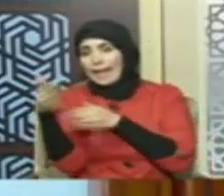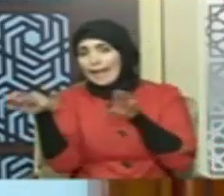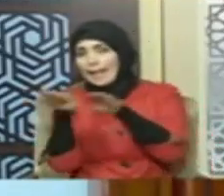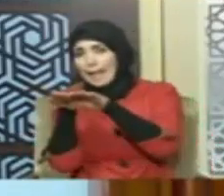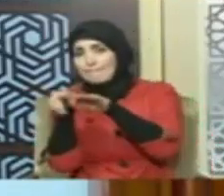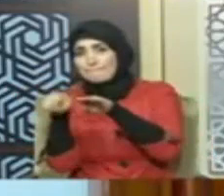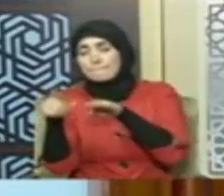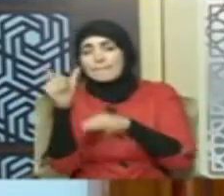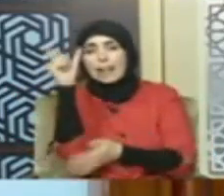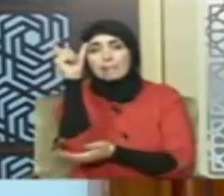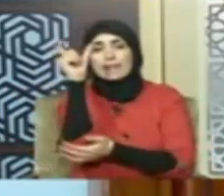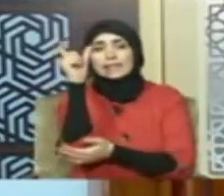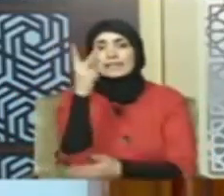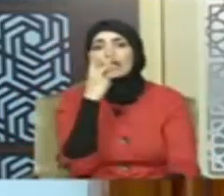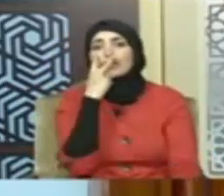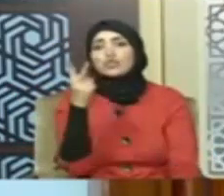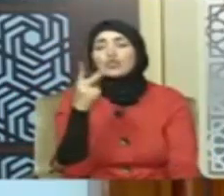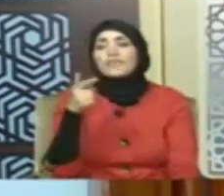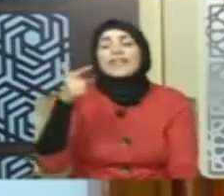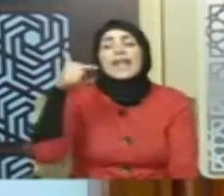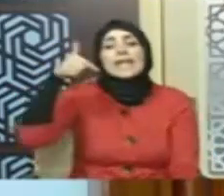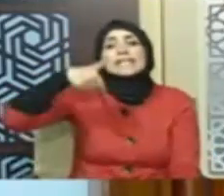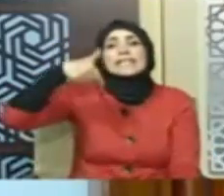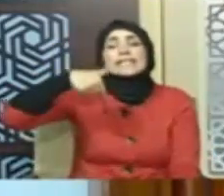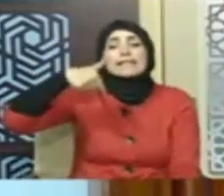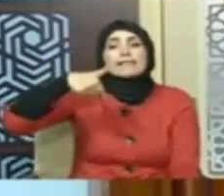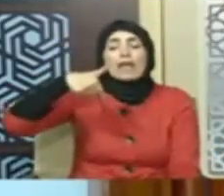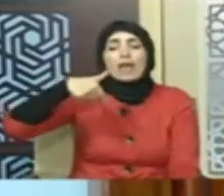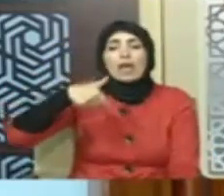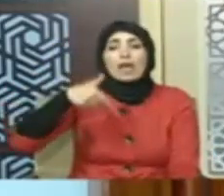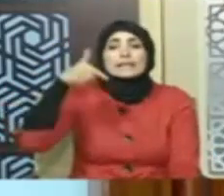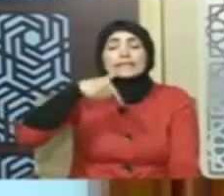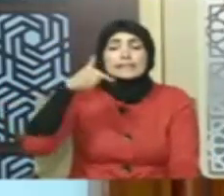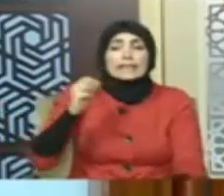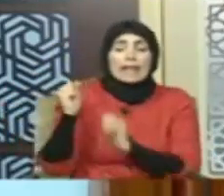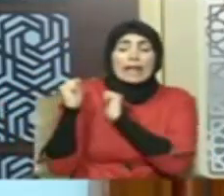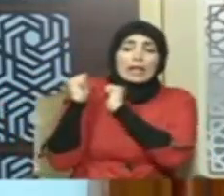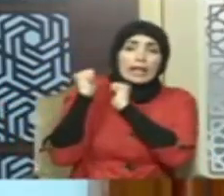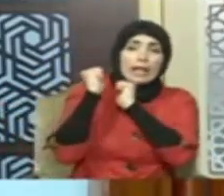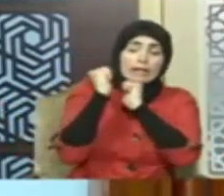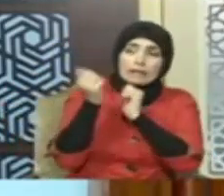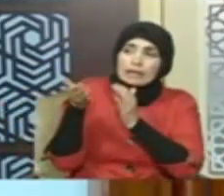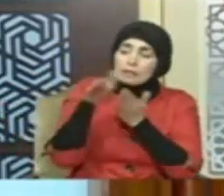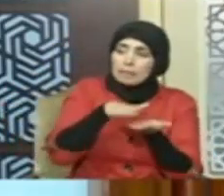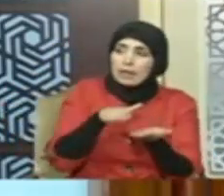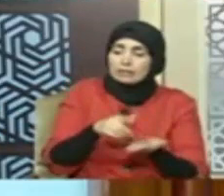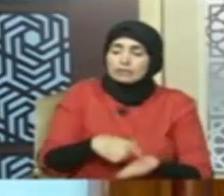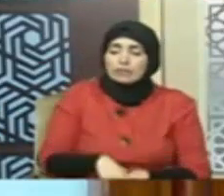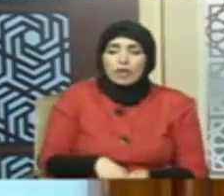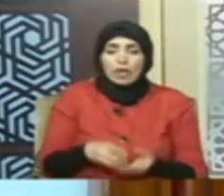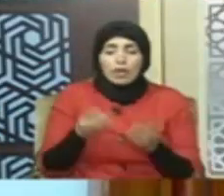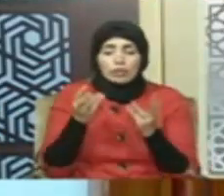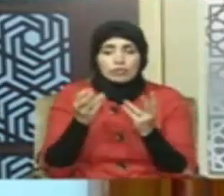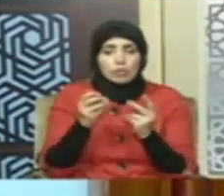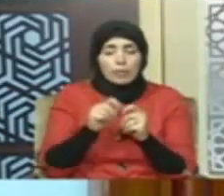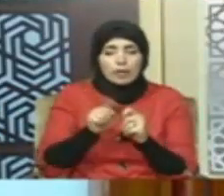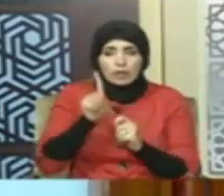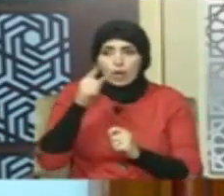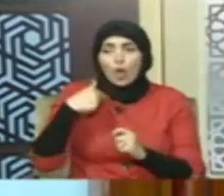واحدة 6 جنازات، وهذا يؤكد، فقلت: كلنا إلى ذلك